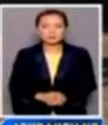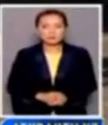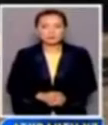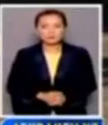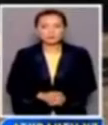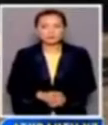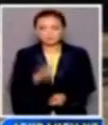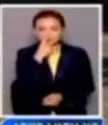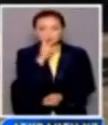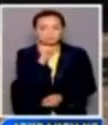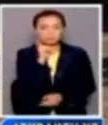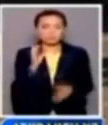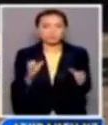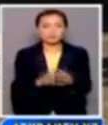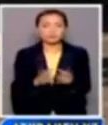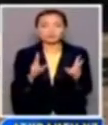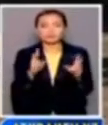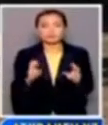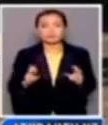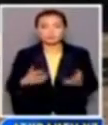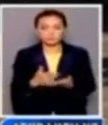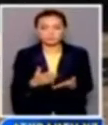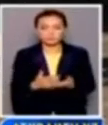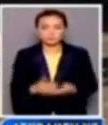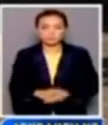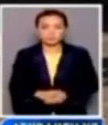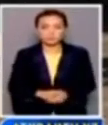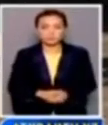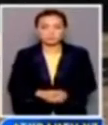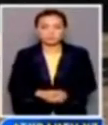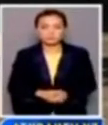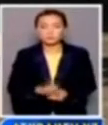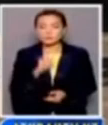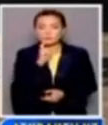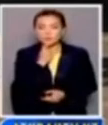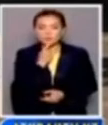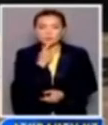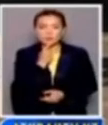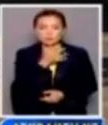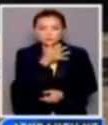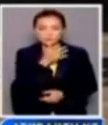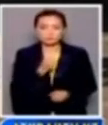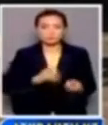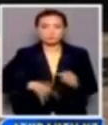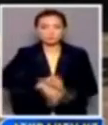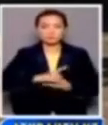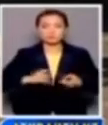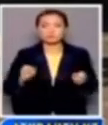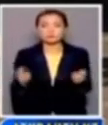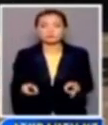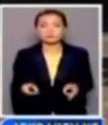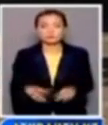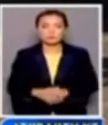жалпы биылғы еріктілер жылы деп атаған себебі биыл осындай үлкен қиын қыстау кезеңде мында елімізге төніп жатқан